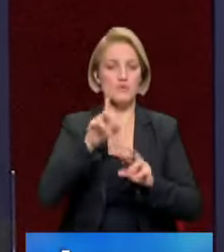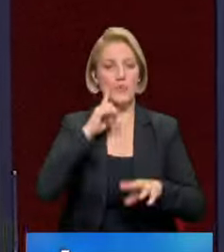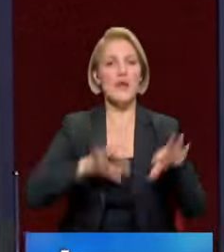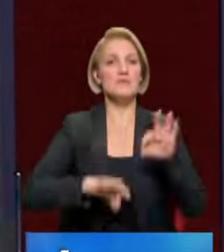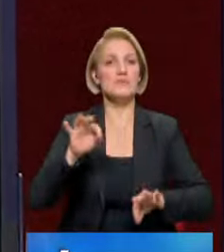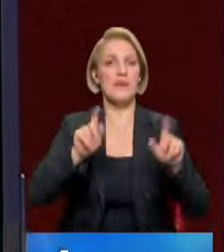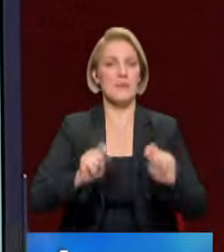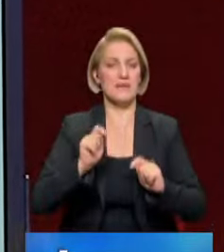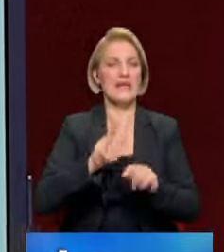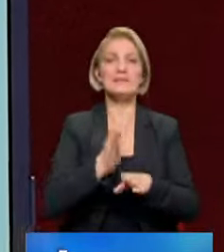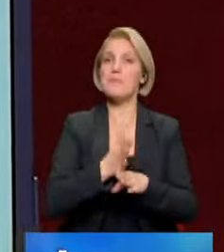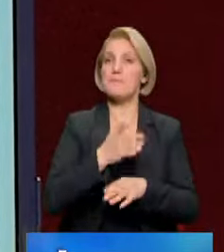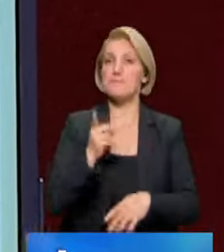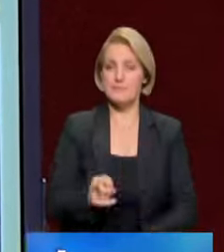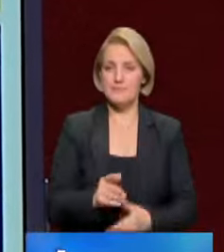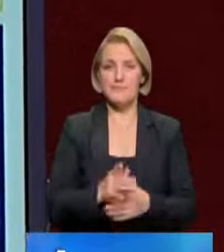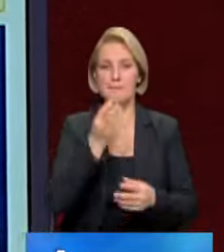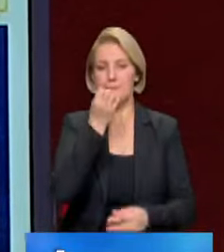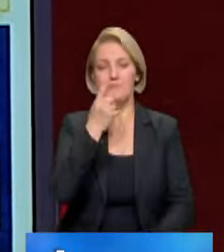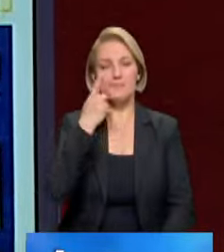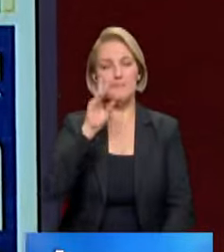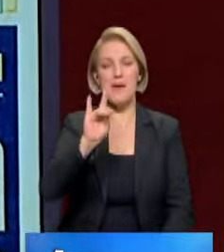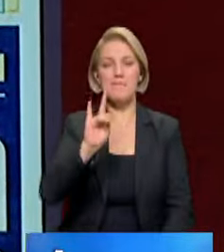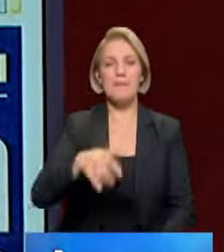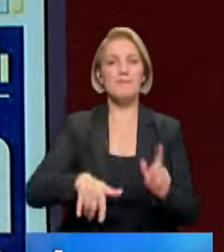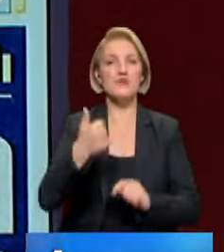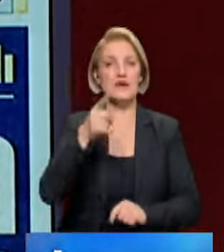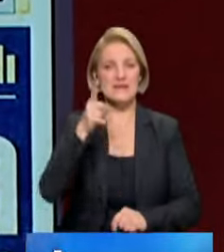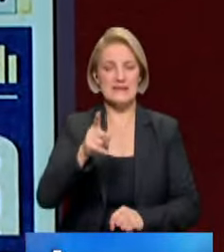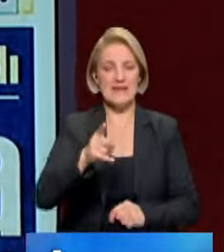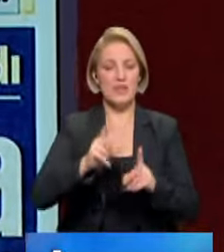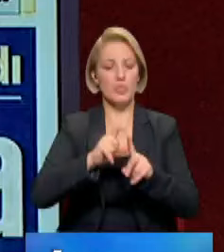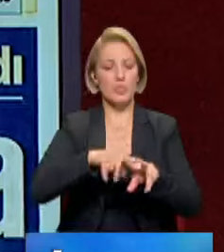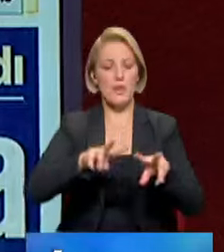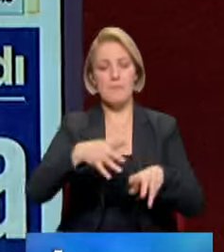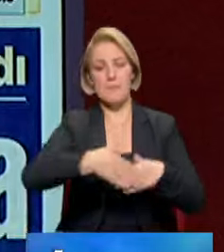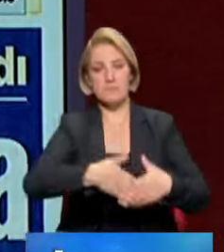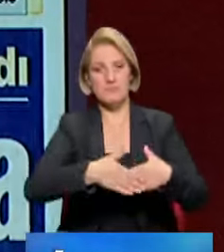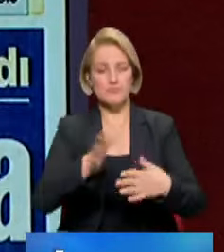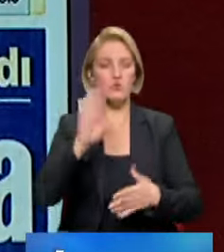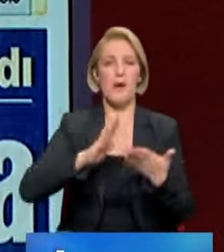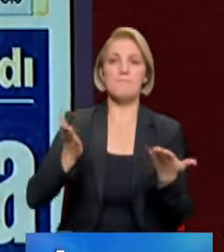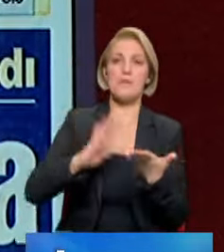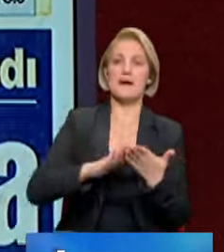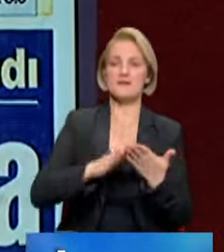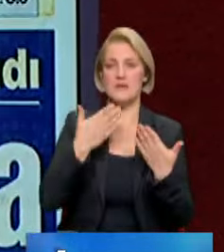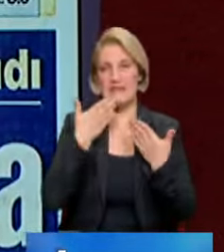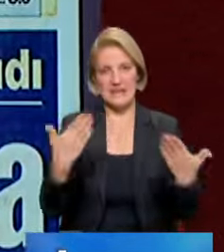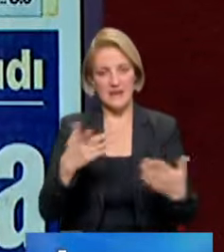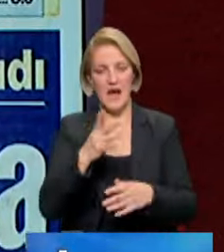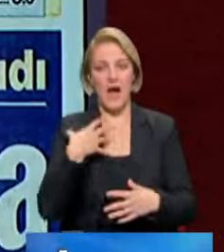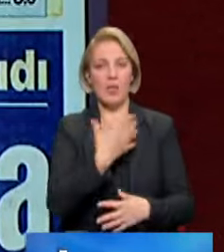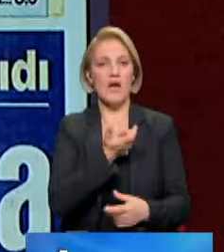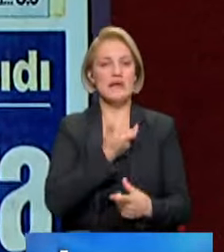tespiti yaptı. İşte gerekçesi. Bahçeli Meclis'in açılışında DEM partililerin elini sıktı, ardından barış mesajı vermeye başladı. Anayasa